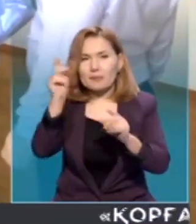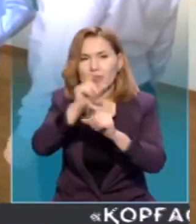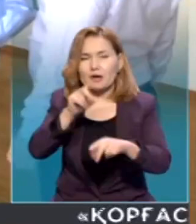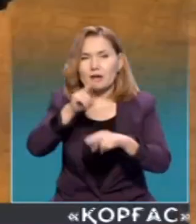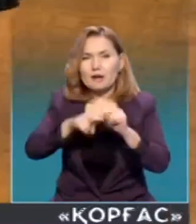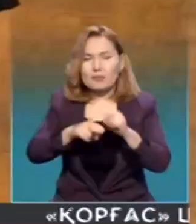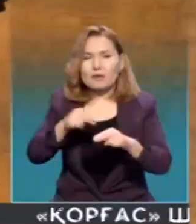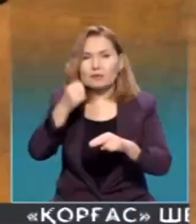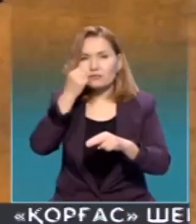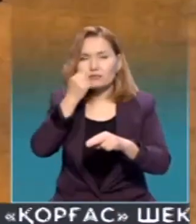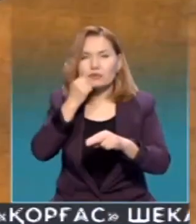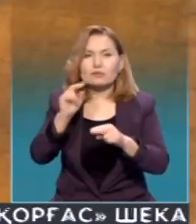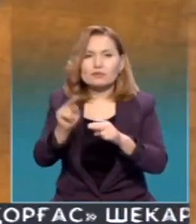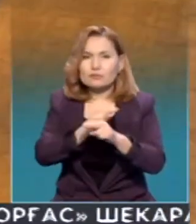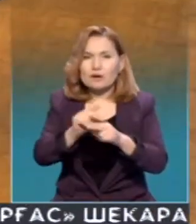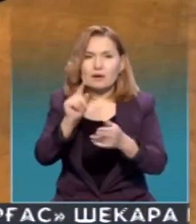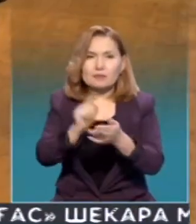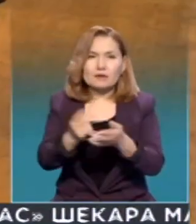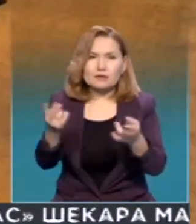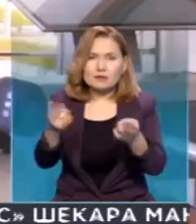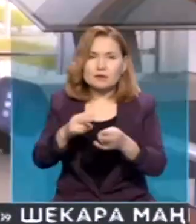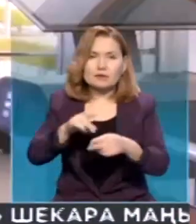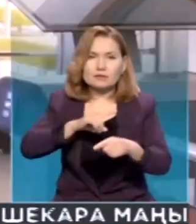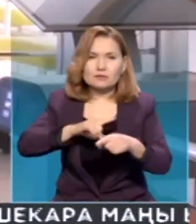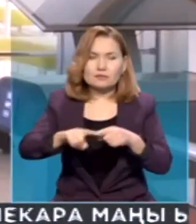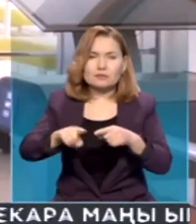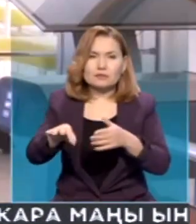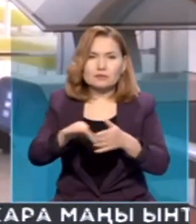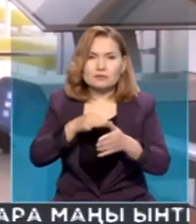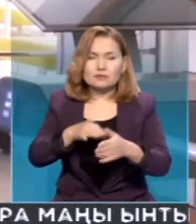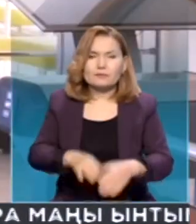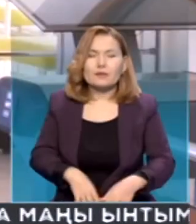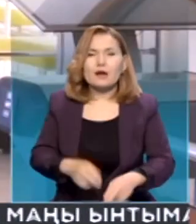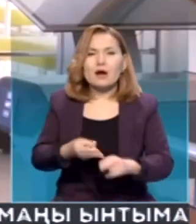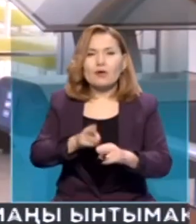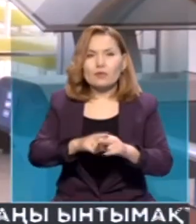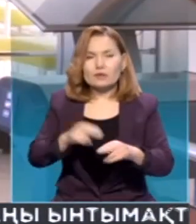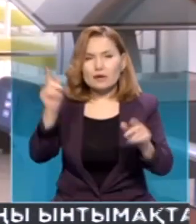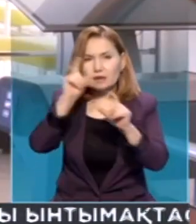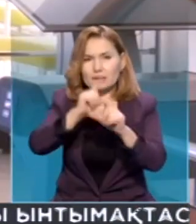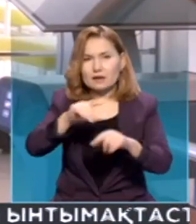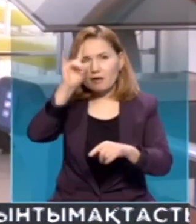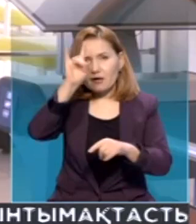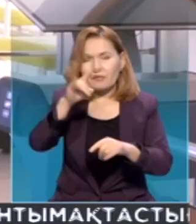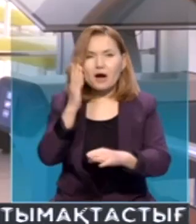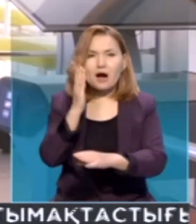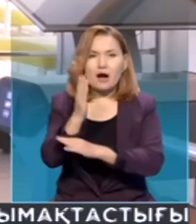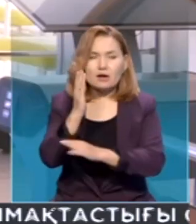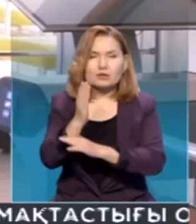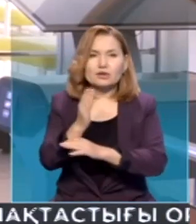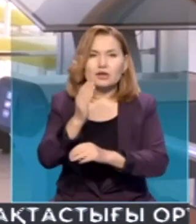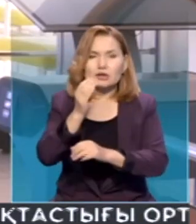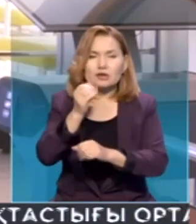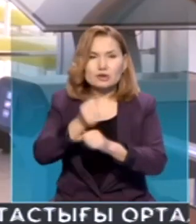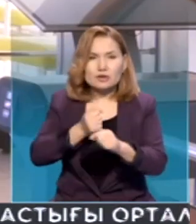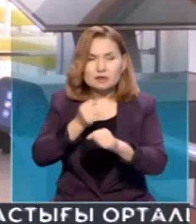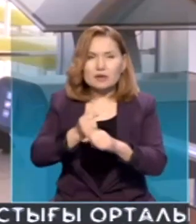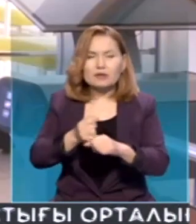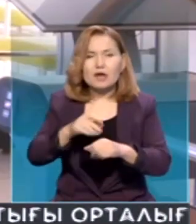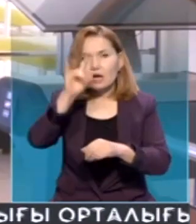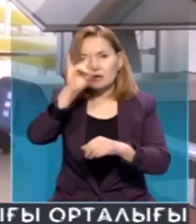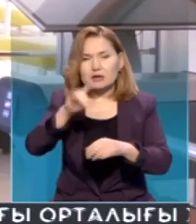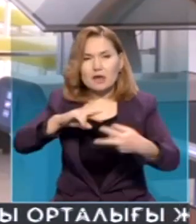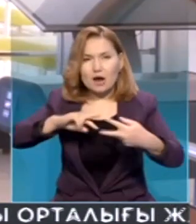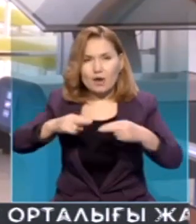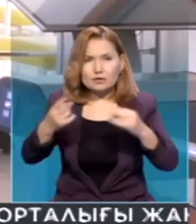ғимаратта күрделі жөндеуге мұқтаж. Терезелер бізде ағаштан бұрынғы нелер қалған. Сол үшін терезеді